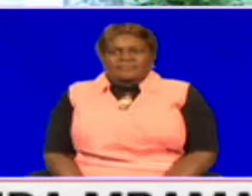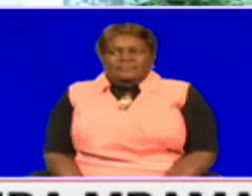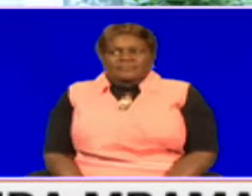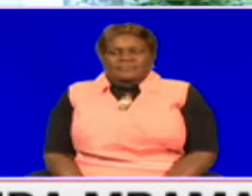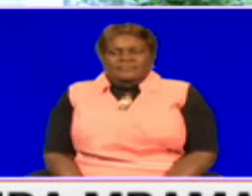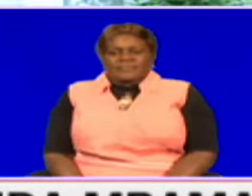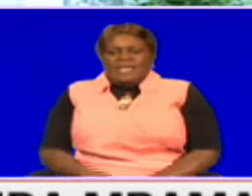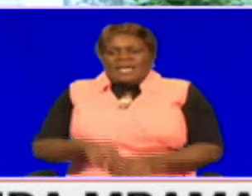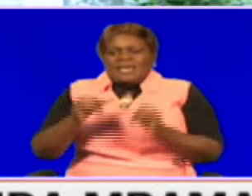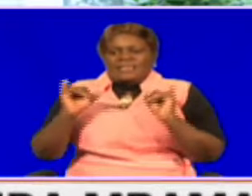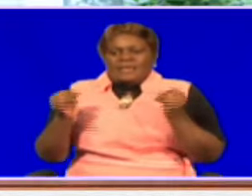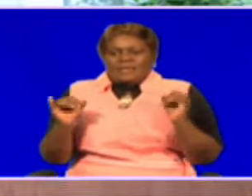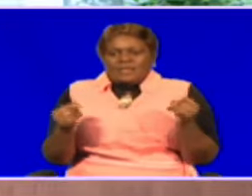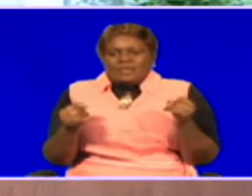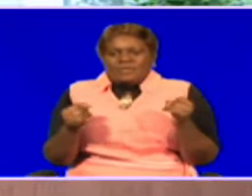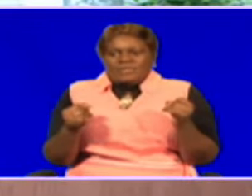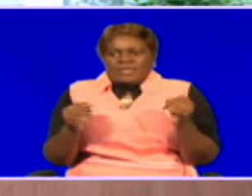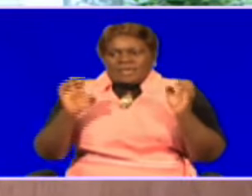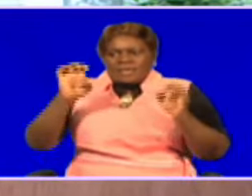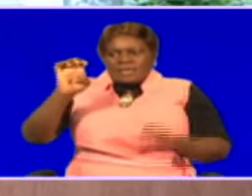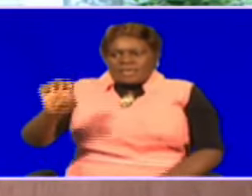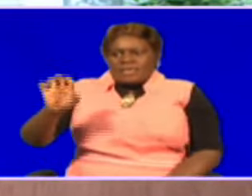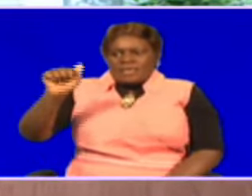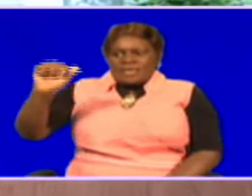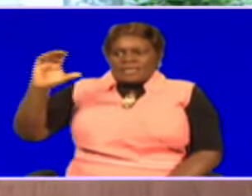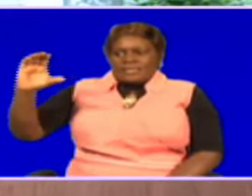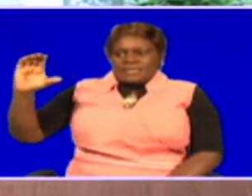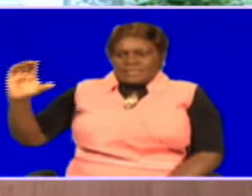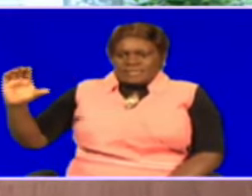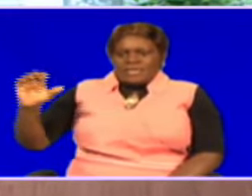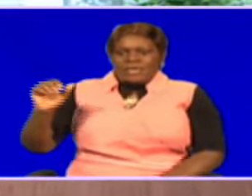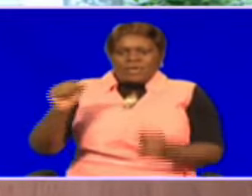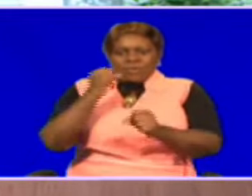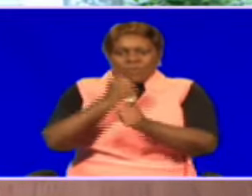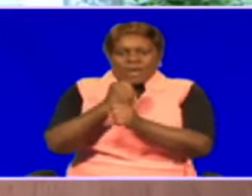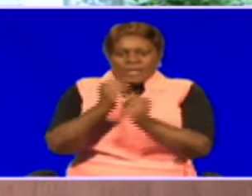Katika taarifa nyingine, tume ya maadili na kupambana na ufisadi wakishirikiana na UN